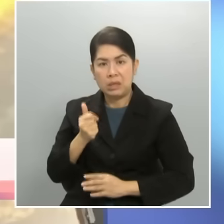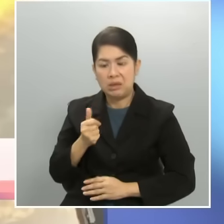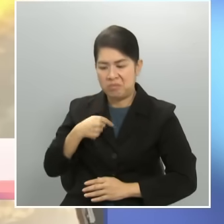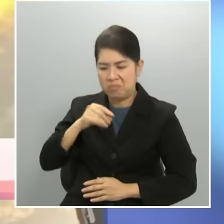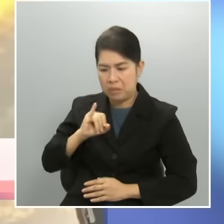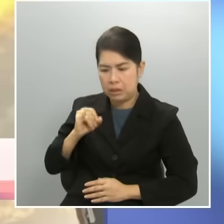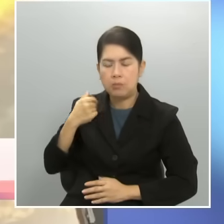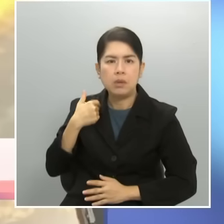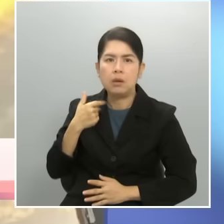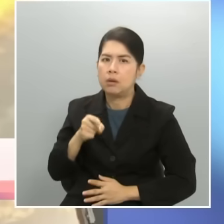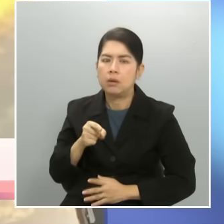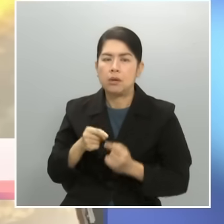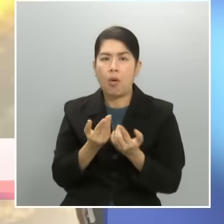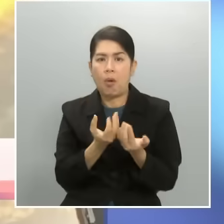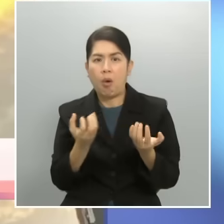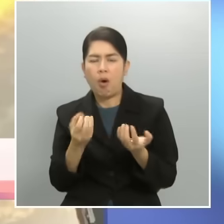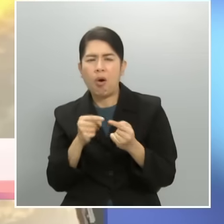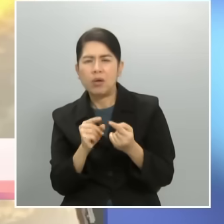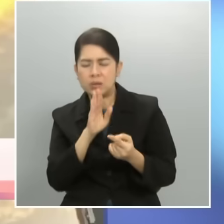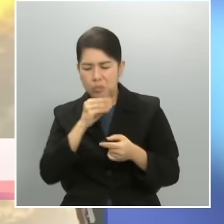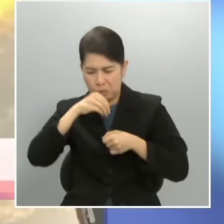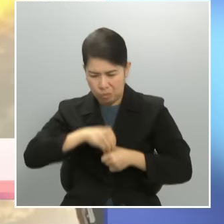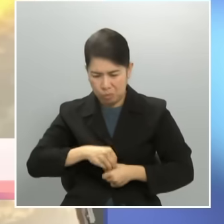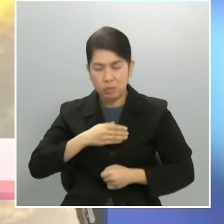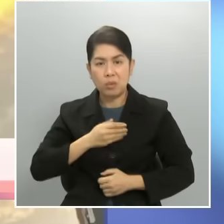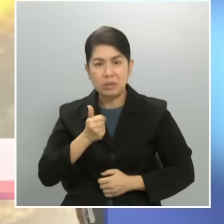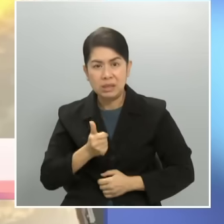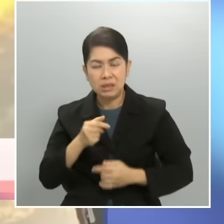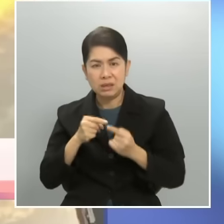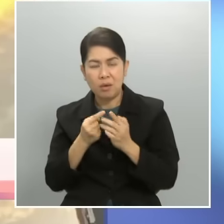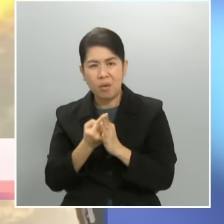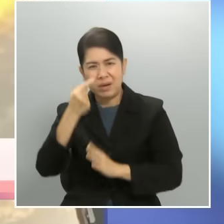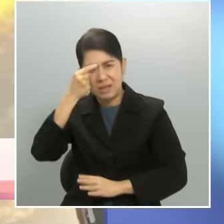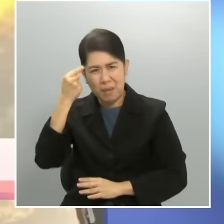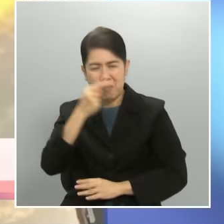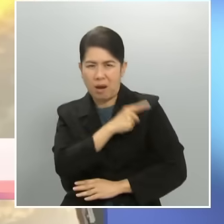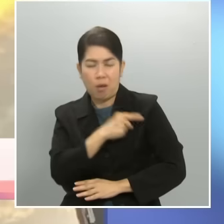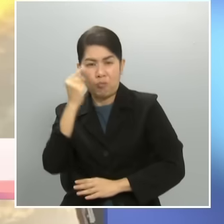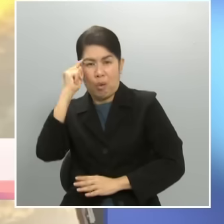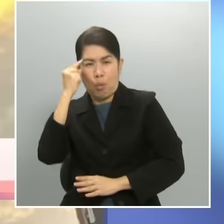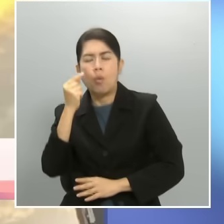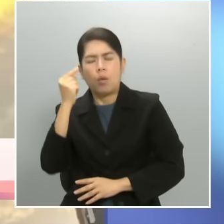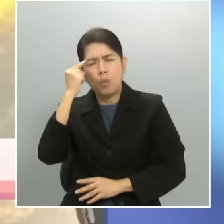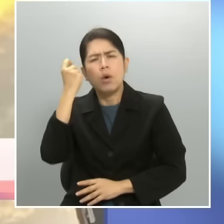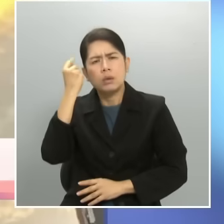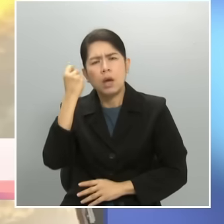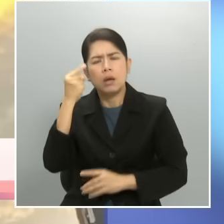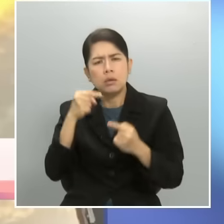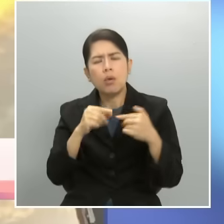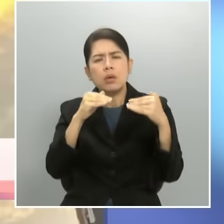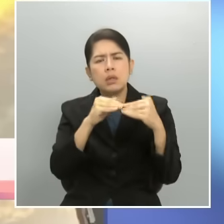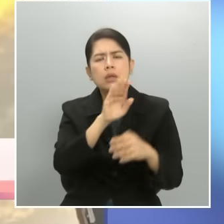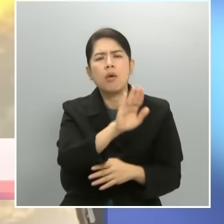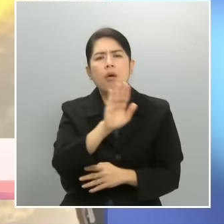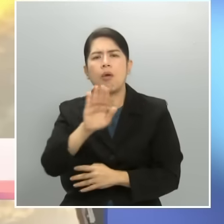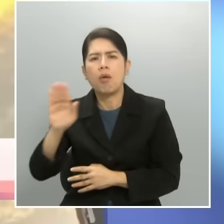เป็นของดำหรือของขาวรู้แหละว่าการกราบไหว้บูชามันเป็นสิทธิและความเชื่อส่วนบุคคลแต่อะไร